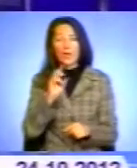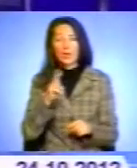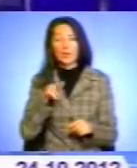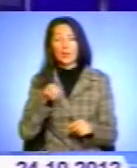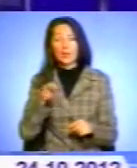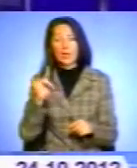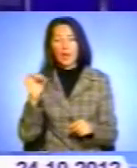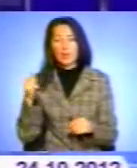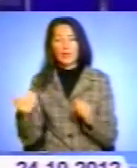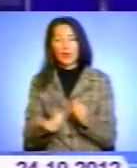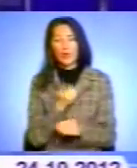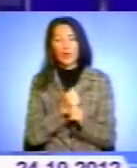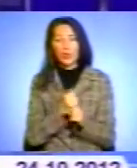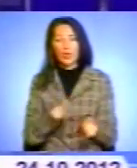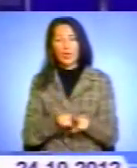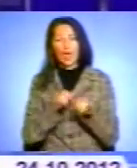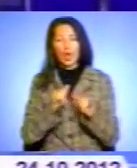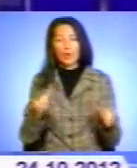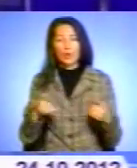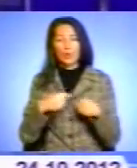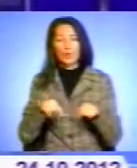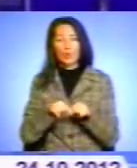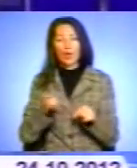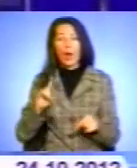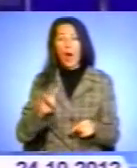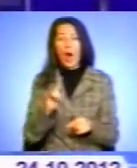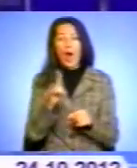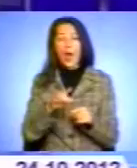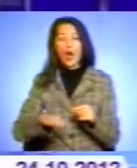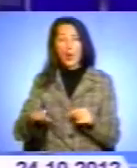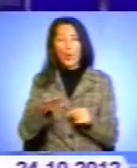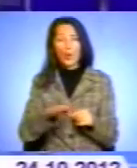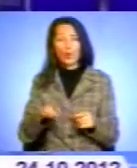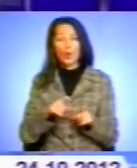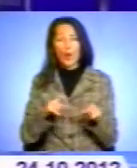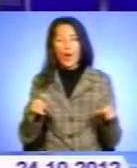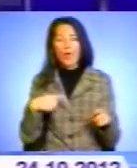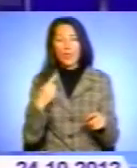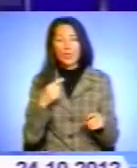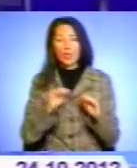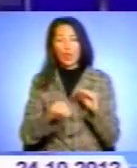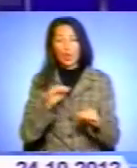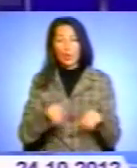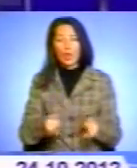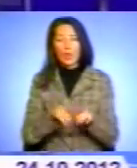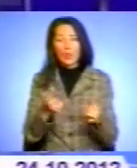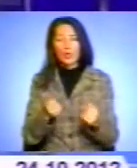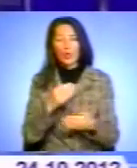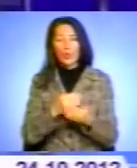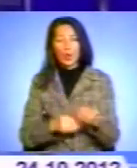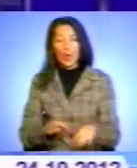та розвитку інфраструктури аеропорту в області розроблено і прийнято програму виведення з